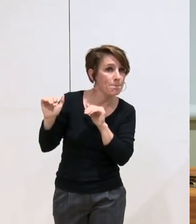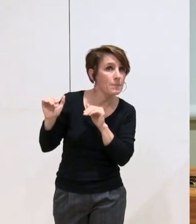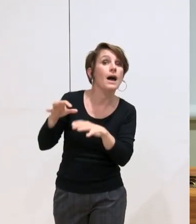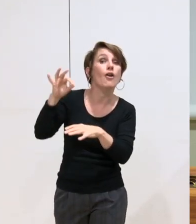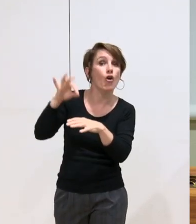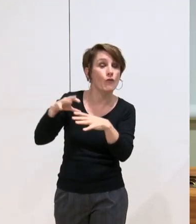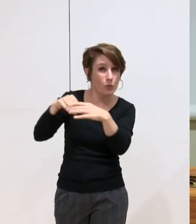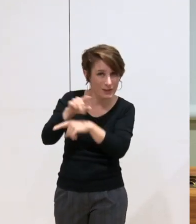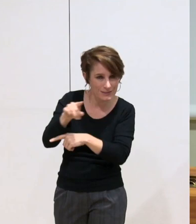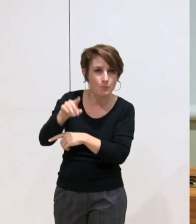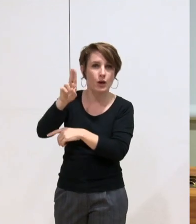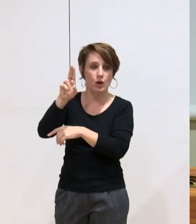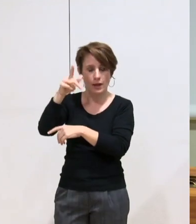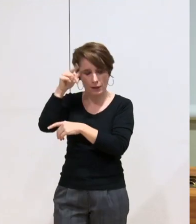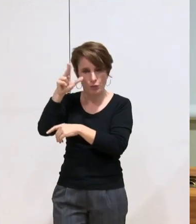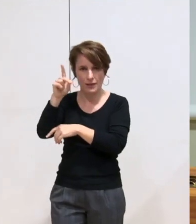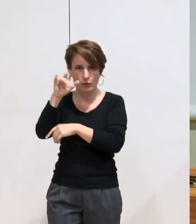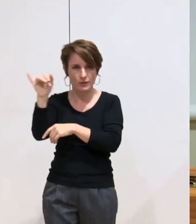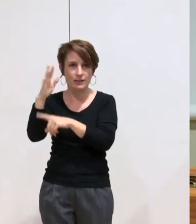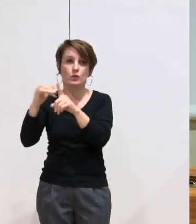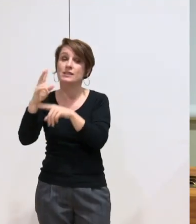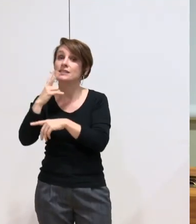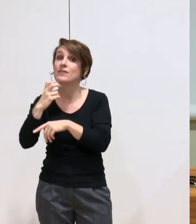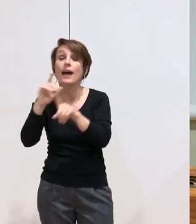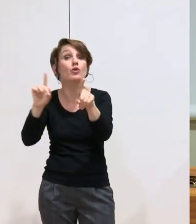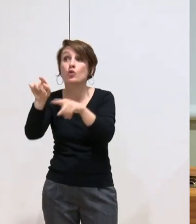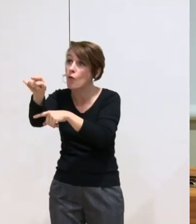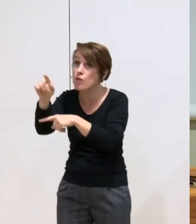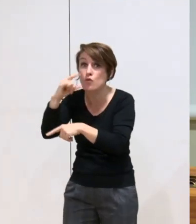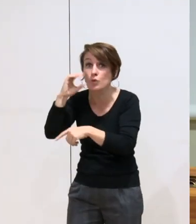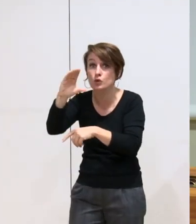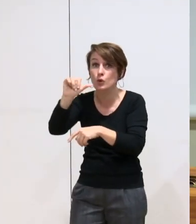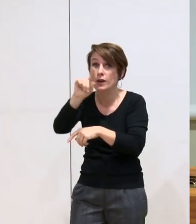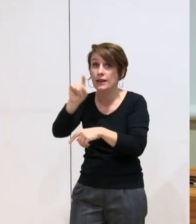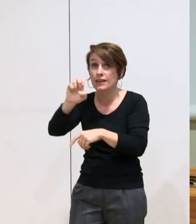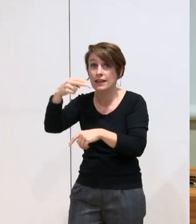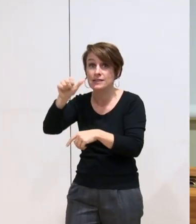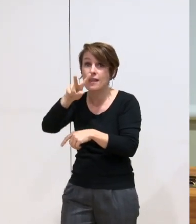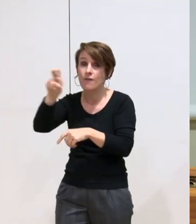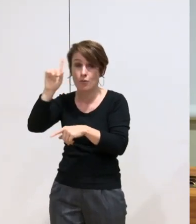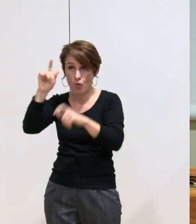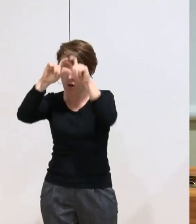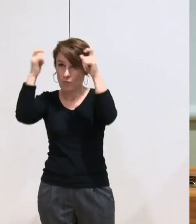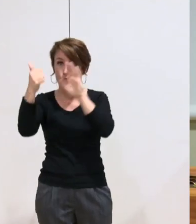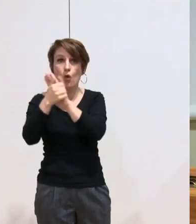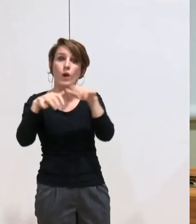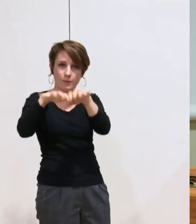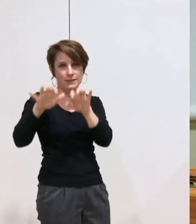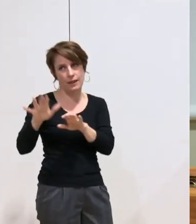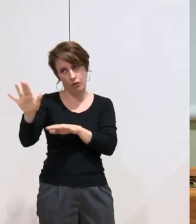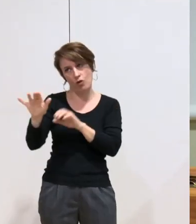part au vote les Républicains, UDI, Société Civile, ou uniquement vous ? Donc, à titre personnel, en tant qu'administrateur, du coup.